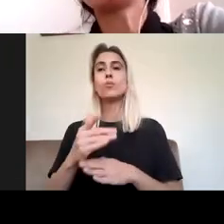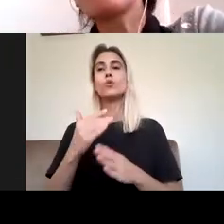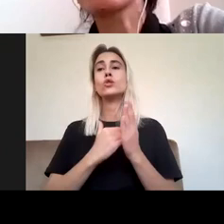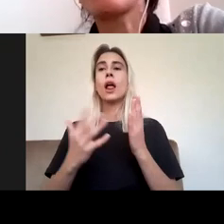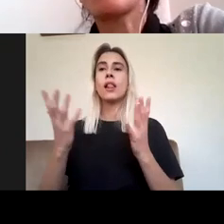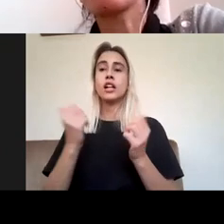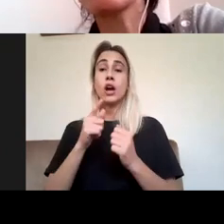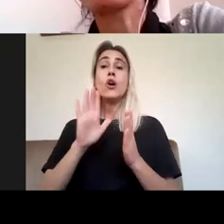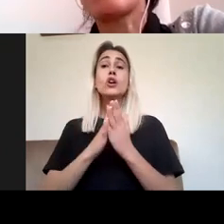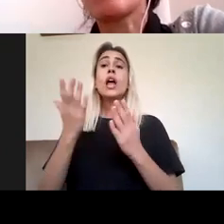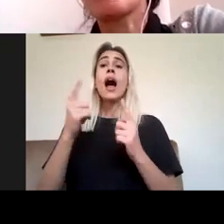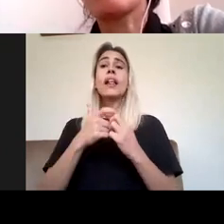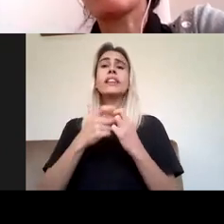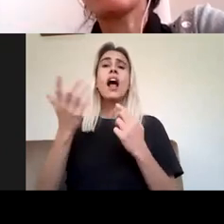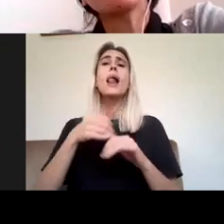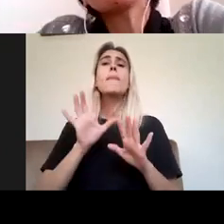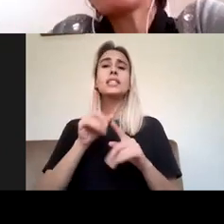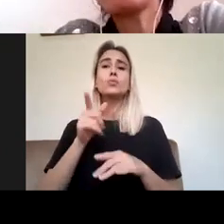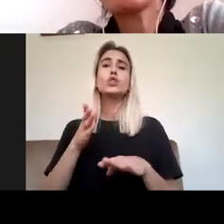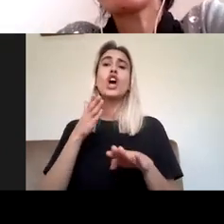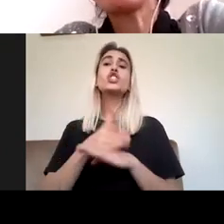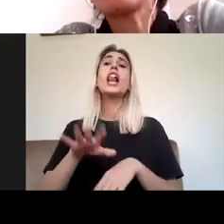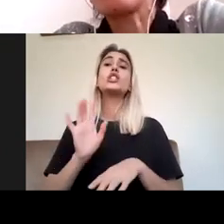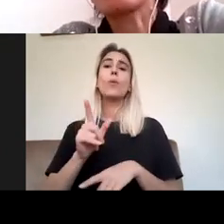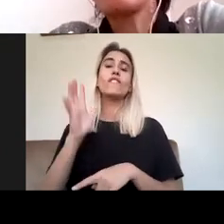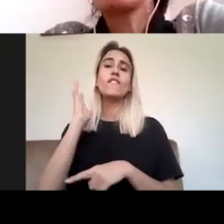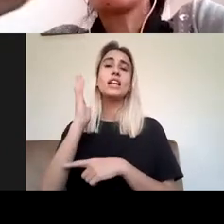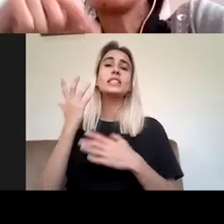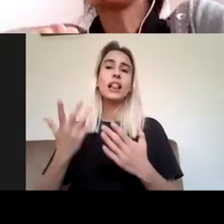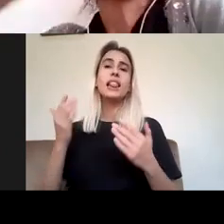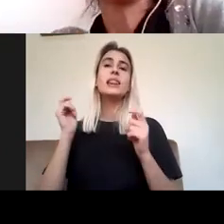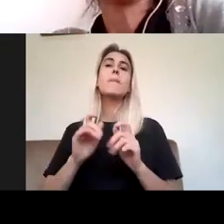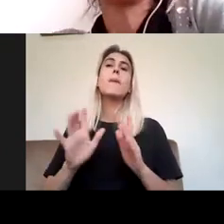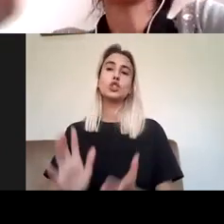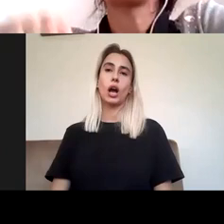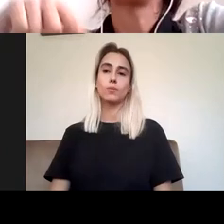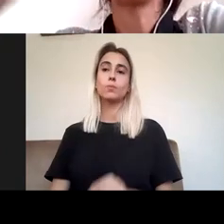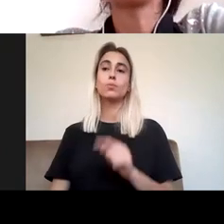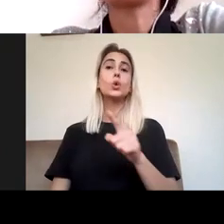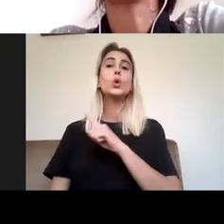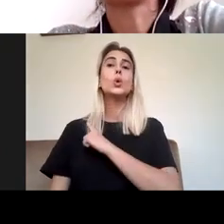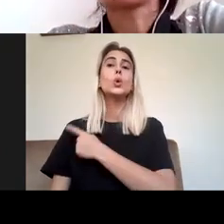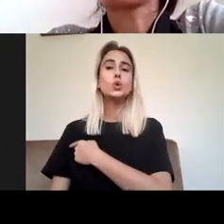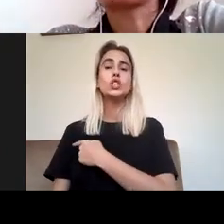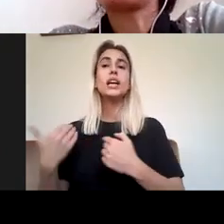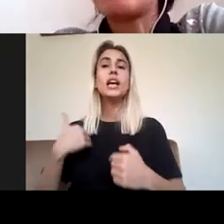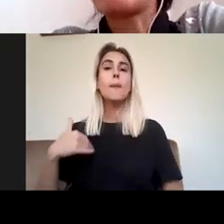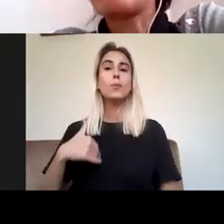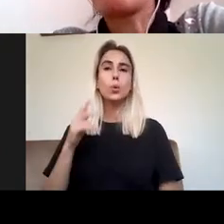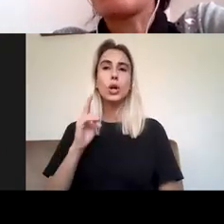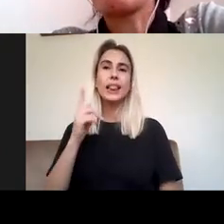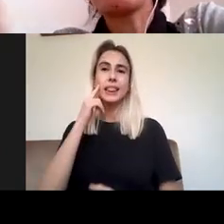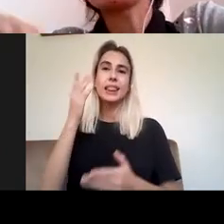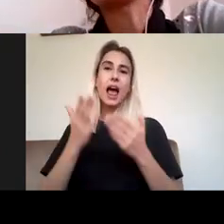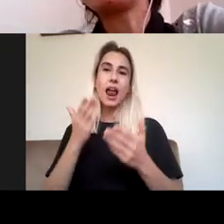ruhsatı alamazsa eğer bu standardı gerçekleştiremiyorsa o faaliyeti zaten yapamayacak. Buradaki gücü de kamu bu şekilde